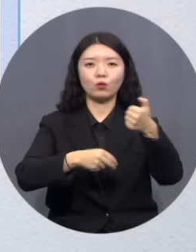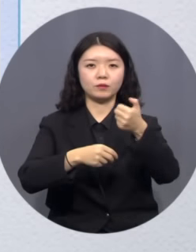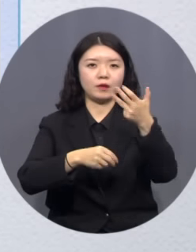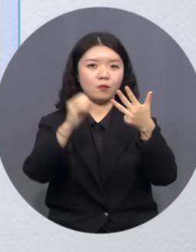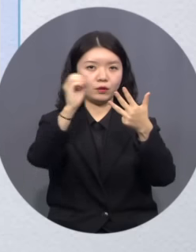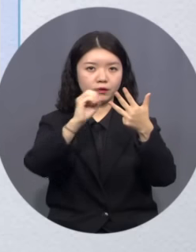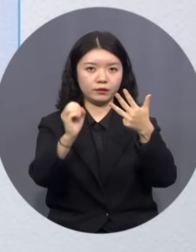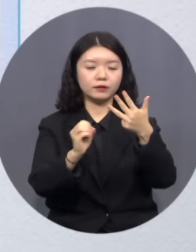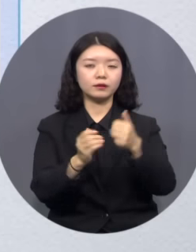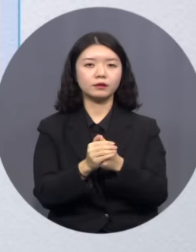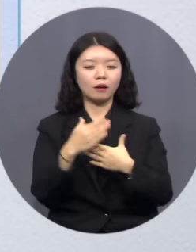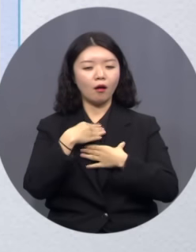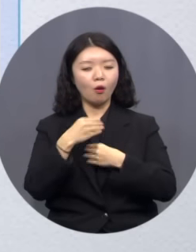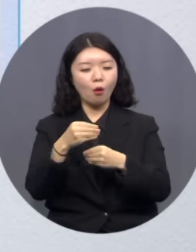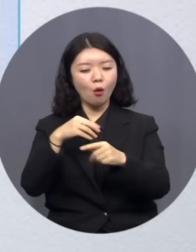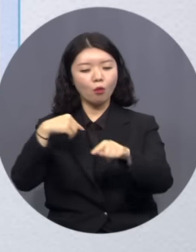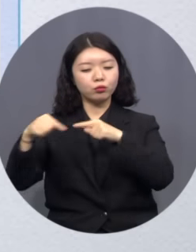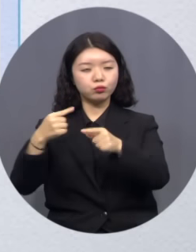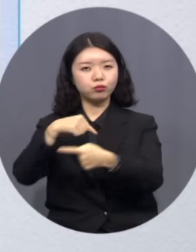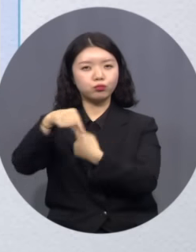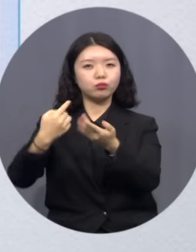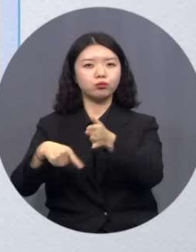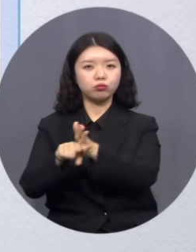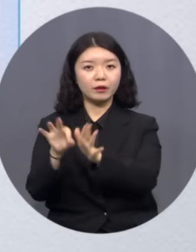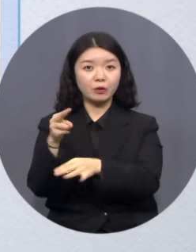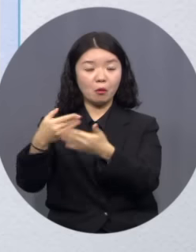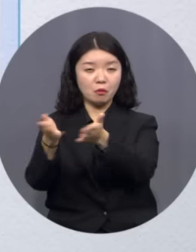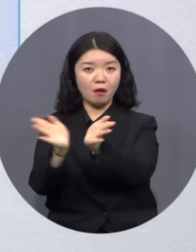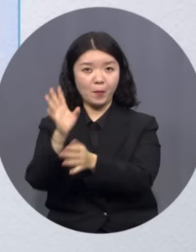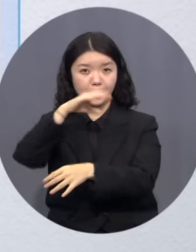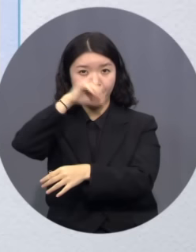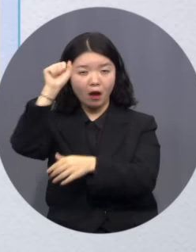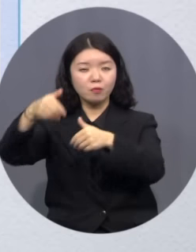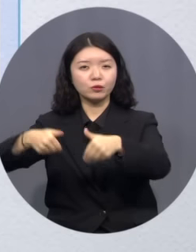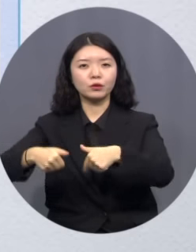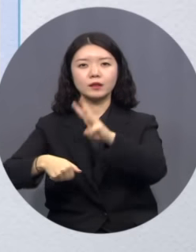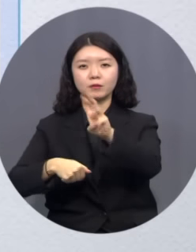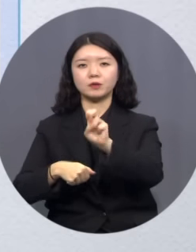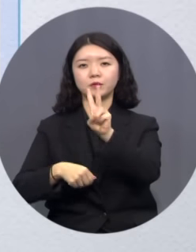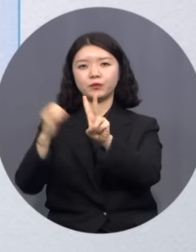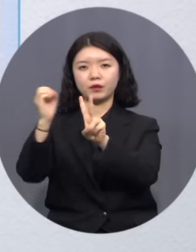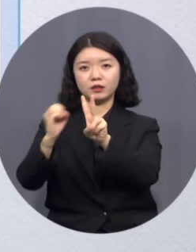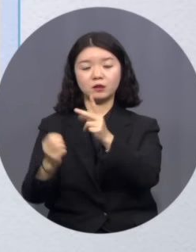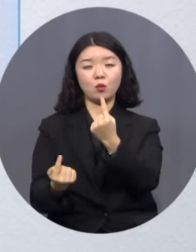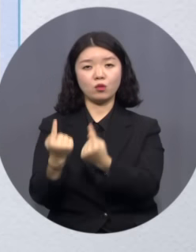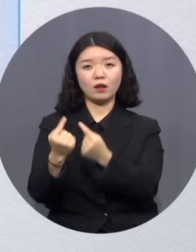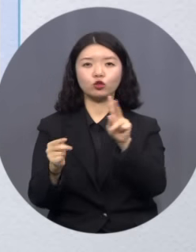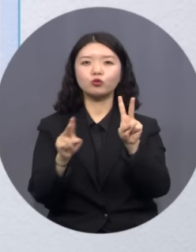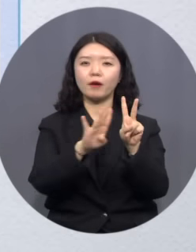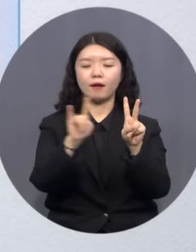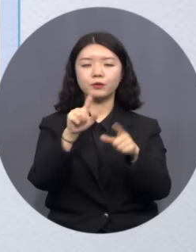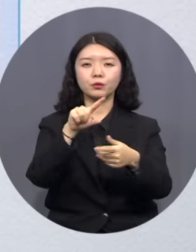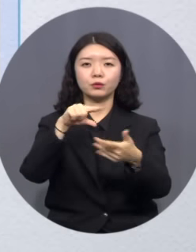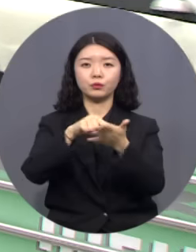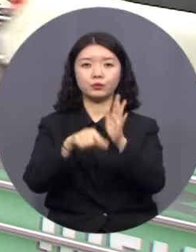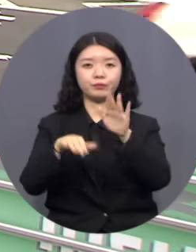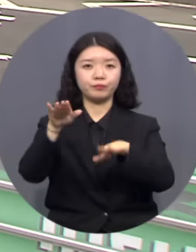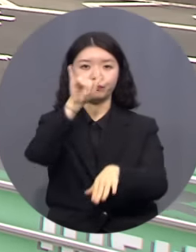58% 안정적인 국정 운영을 위해 여당 후보가 당선되어야 한다 32% 다 두배 가까이